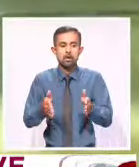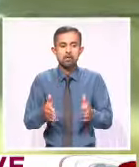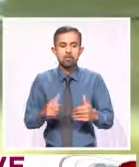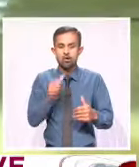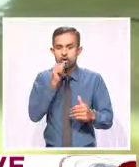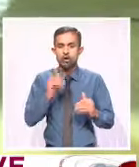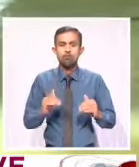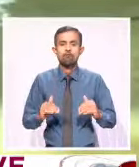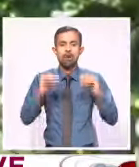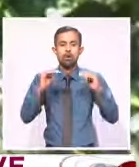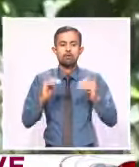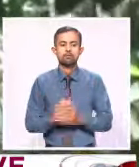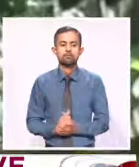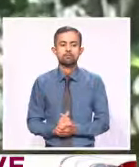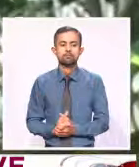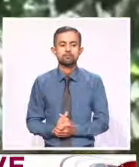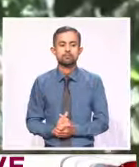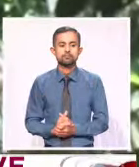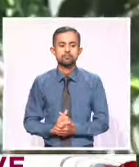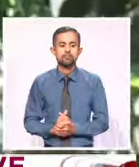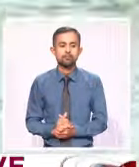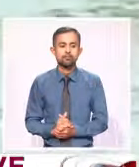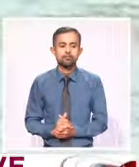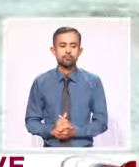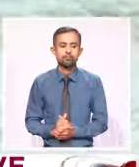තවදුරටත් ජලයෙන් යටව පවතිනවා.